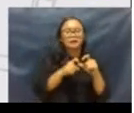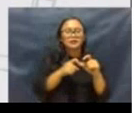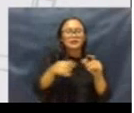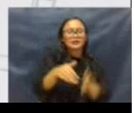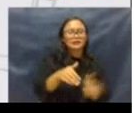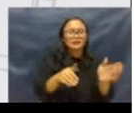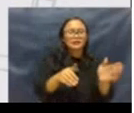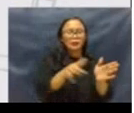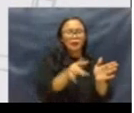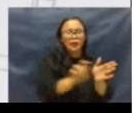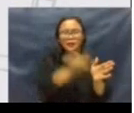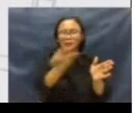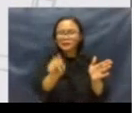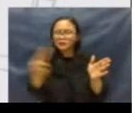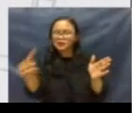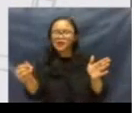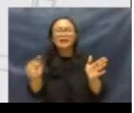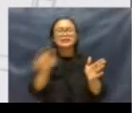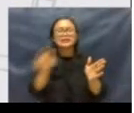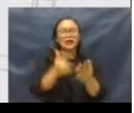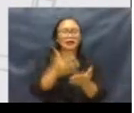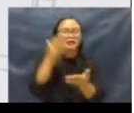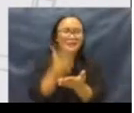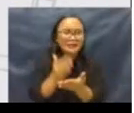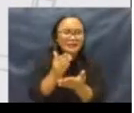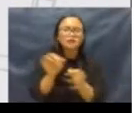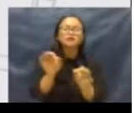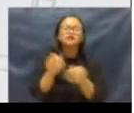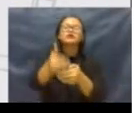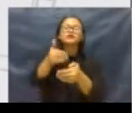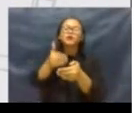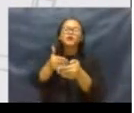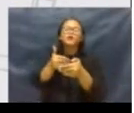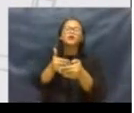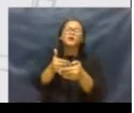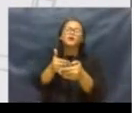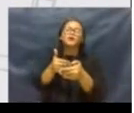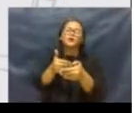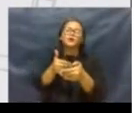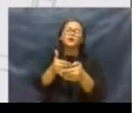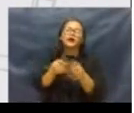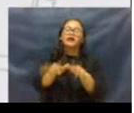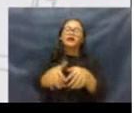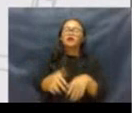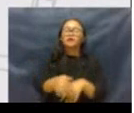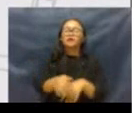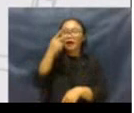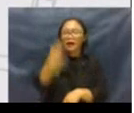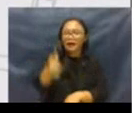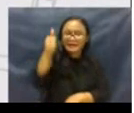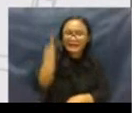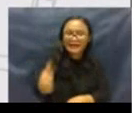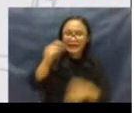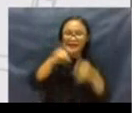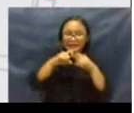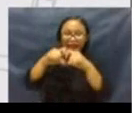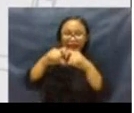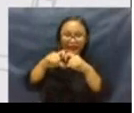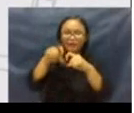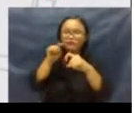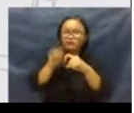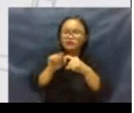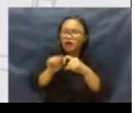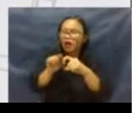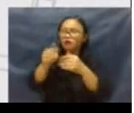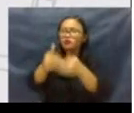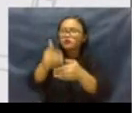ambil, direm dulu. Sebelum mencet tombol like, coba buat di kartu kecil, di kertas kecil, gambar-gambar. Saya sadar,